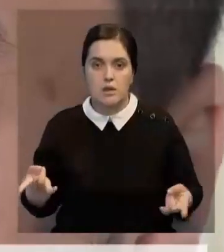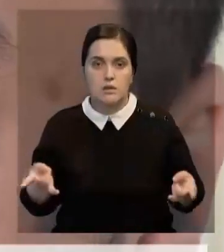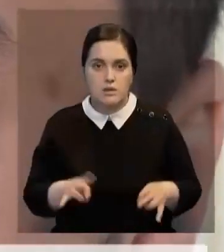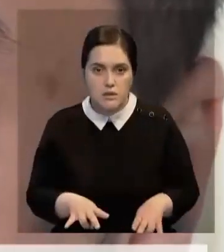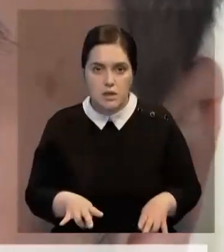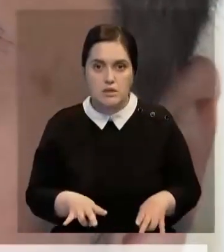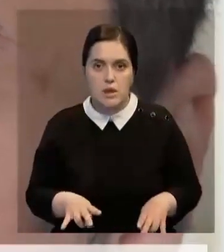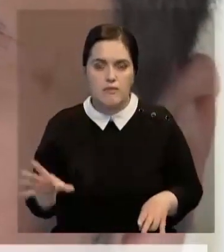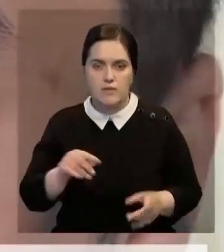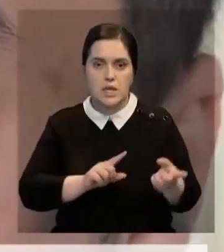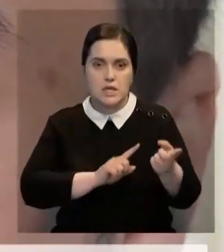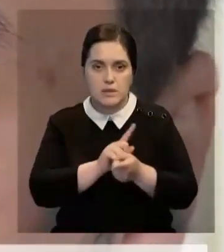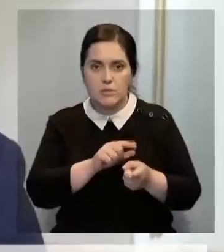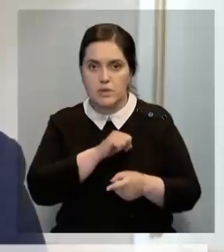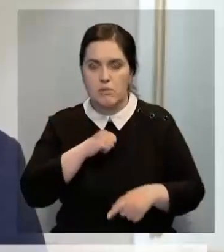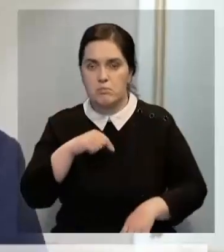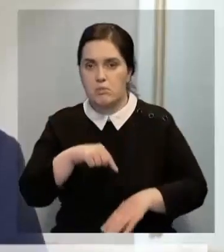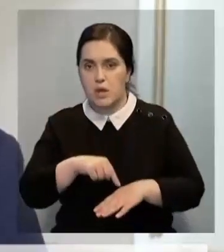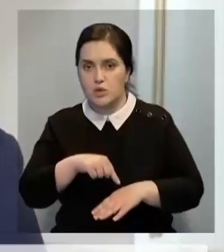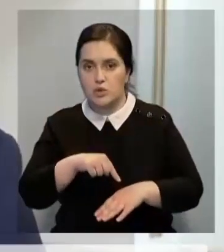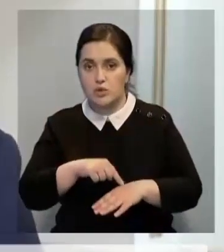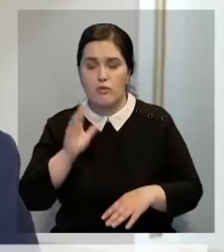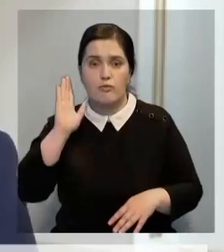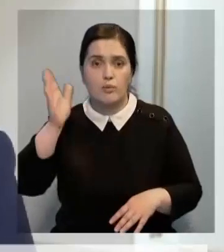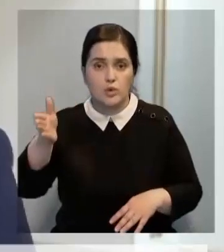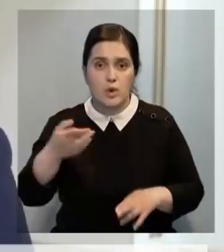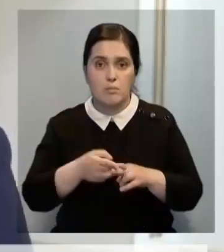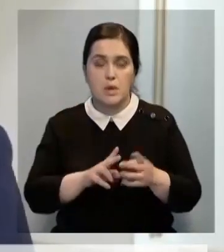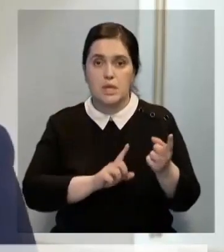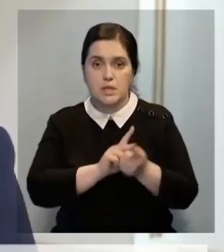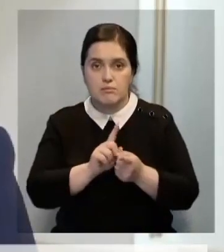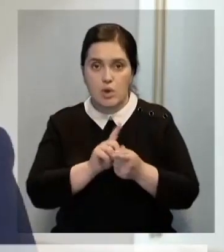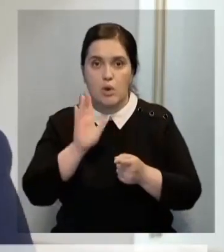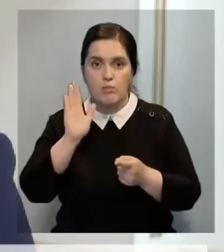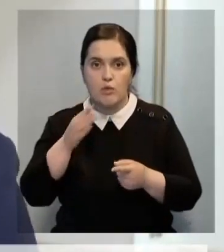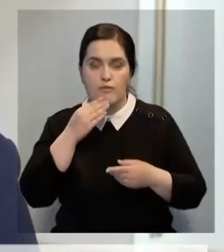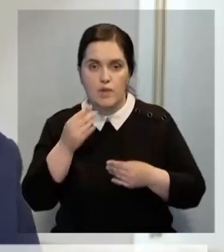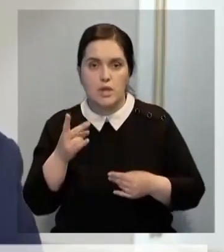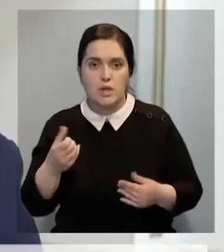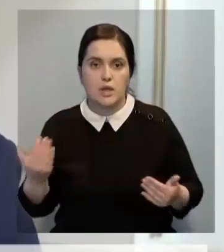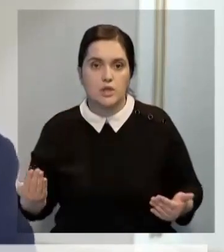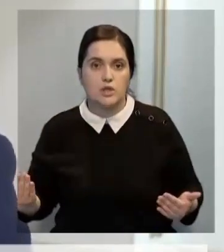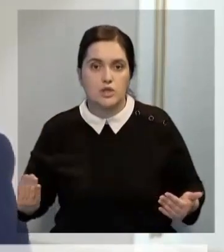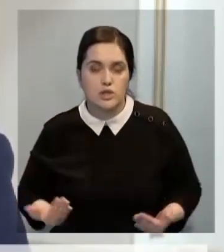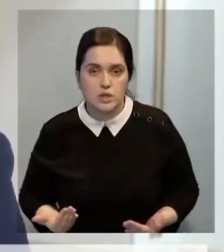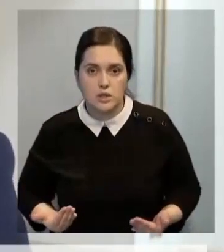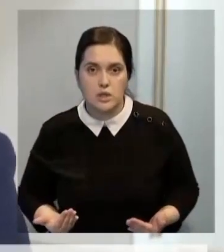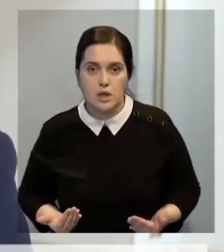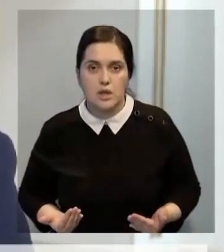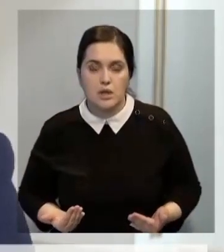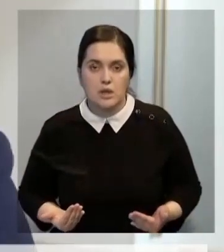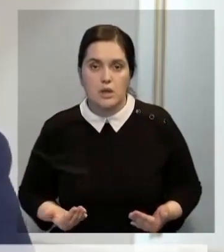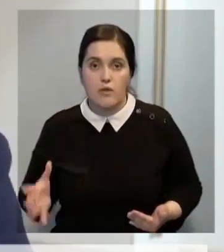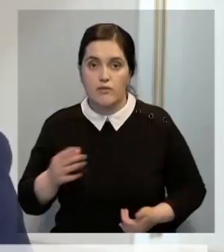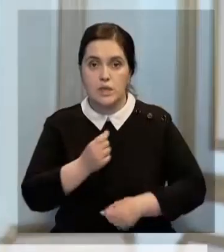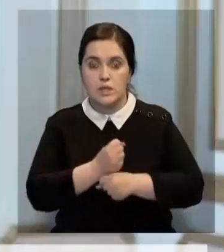этим, они все эти изменения должны сами почувствовать. В будущем все эти изменения будут только влиять только на их жизнь. Соответственно, все